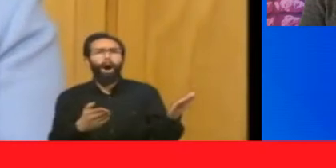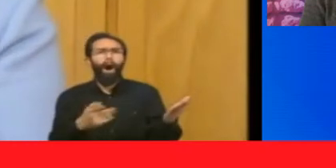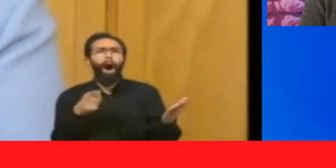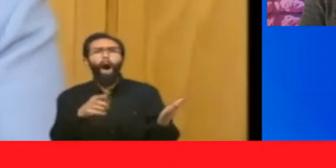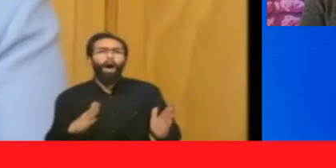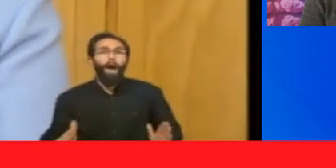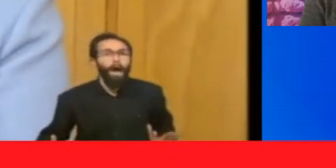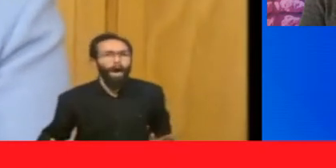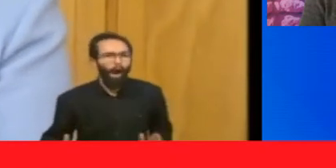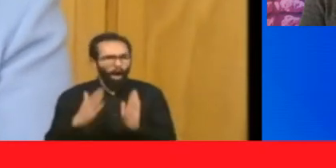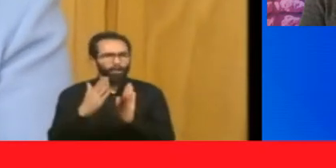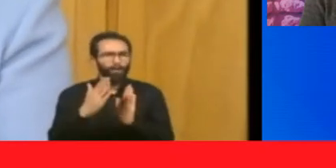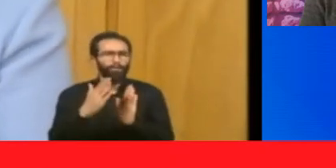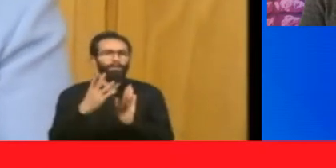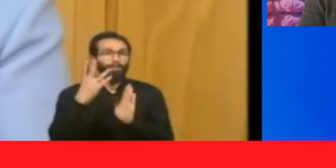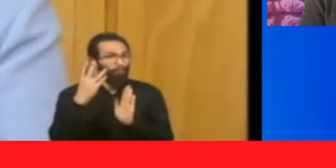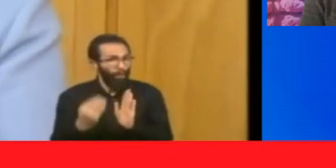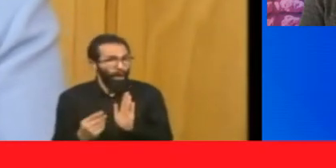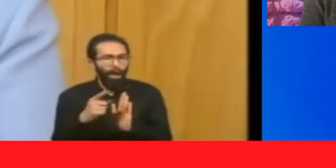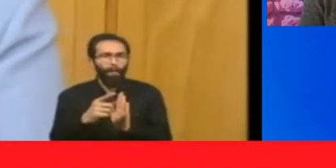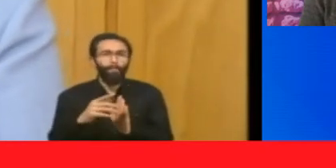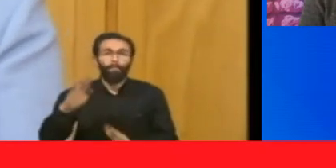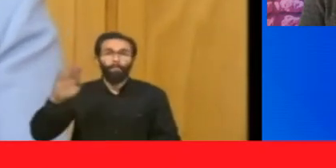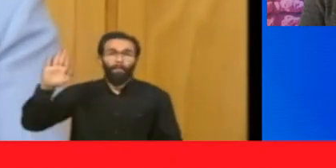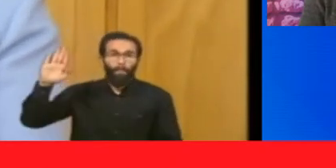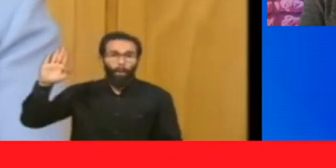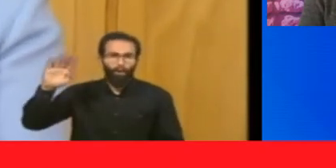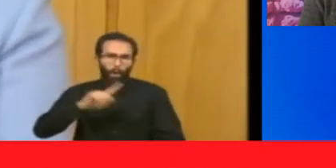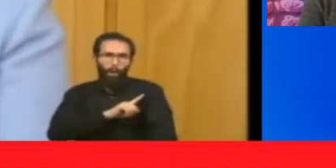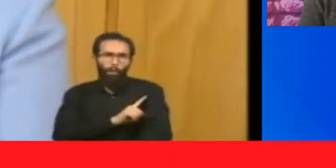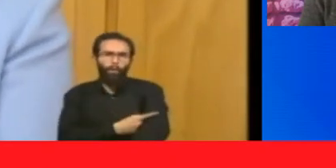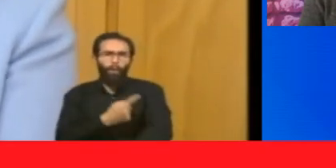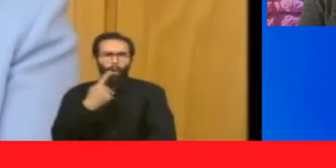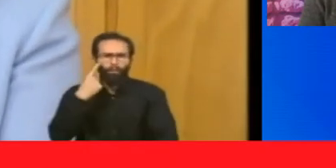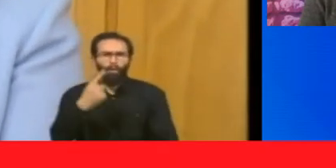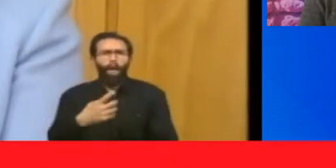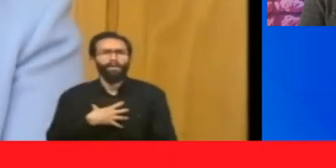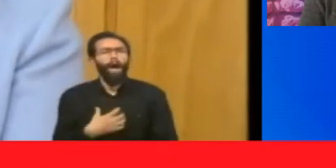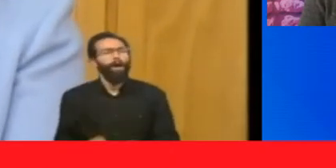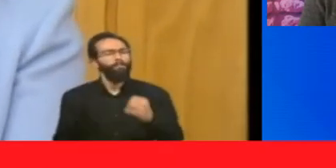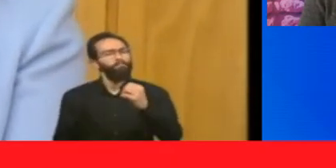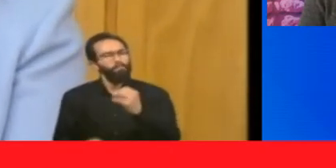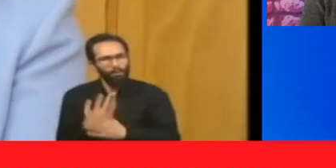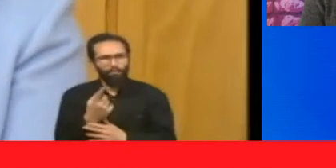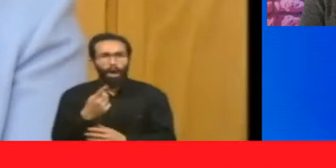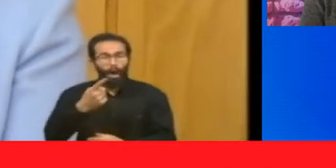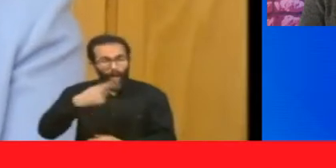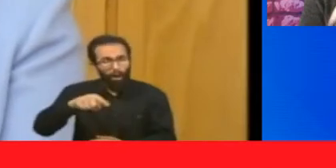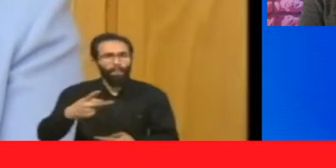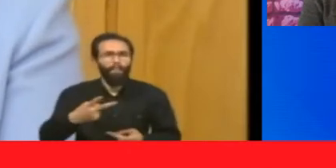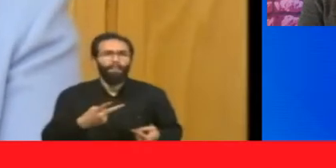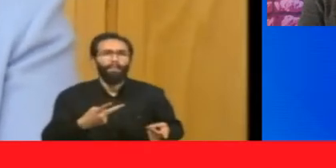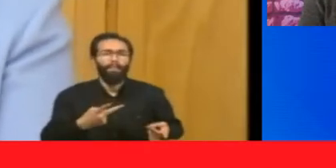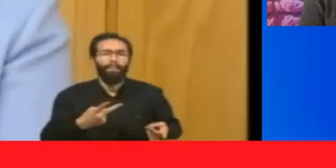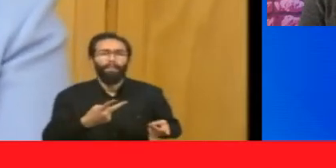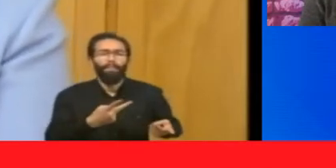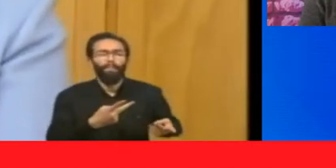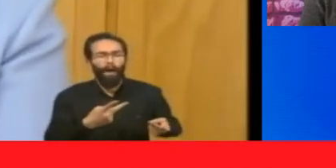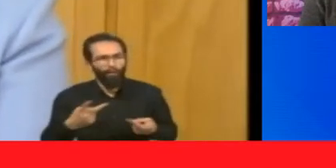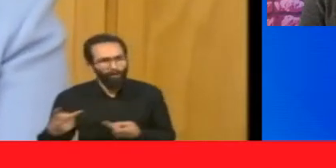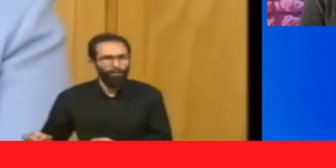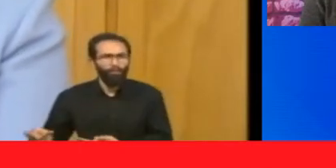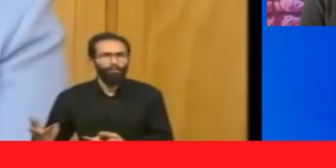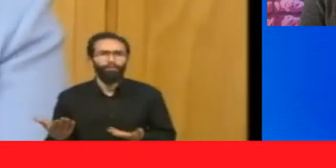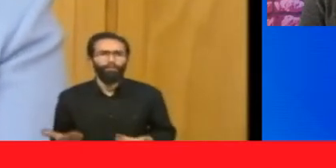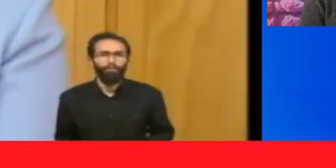kararlı durmaya, demokrasiye en güçlü şekilde sahip çıkmaya bir kez daha çağırıyoruz değerli